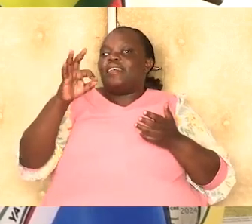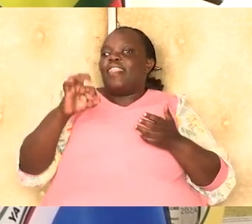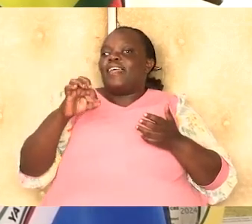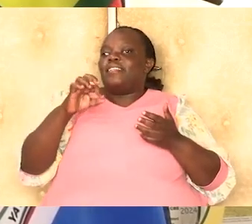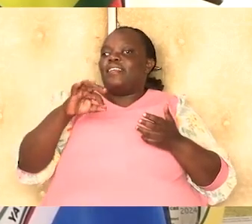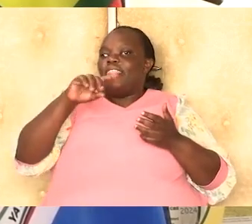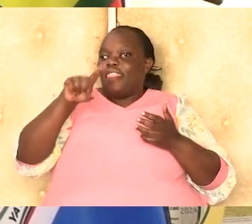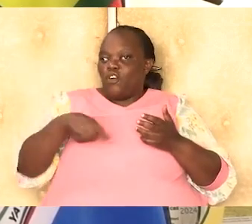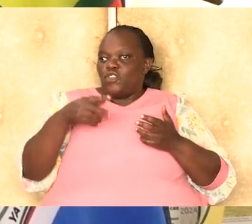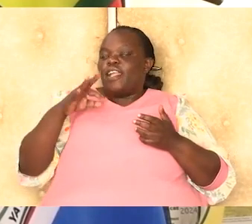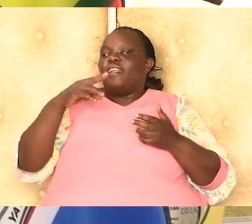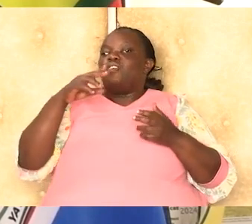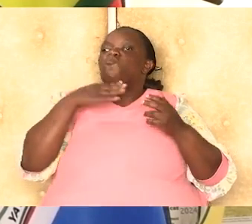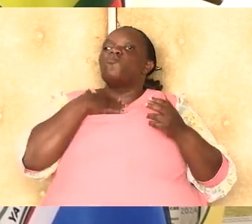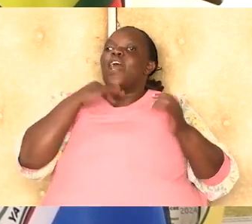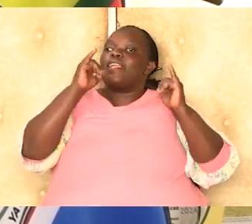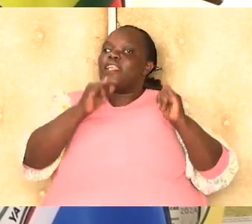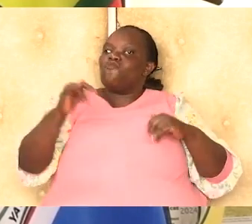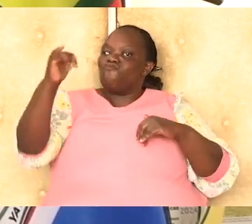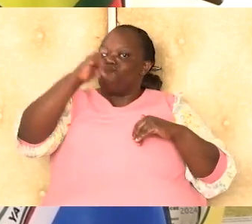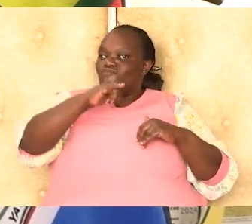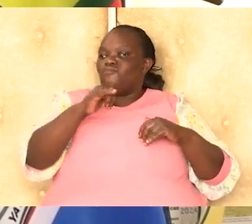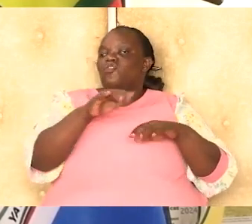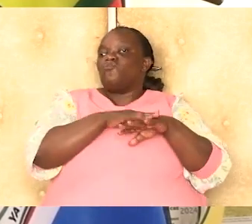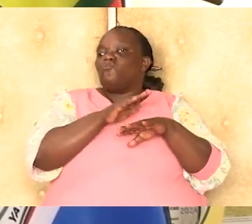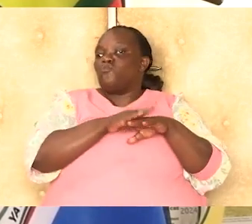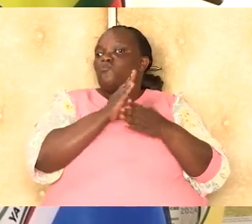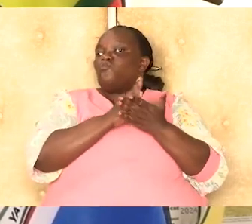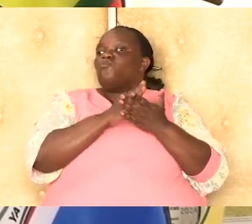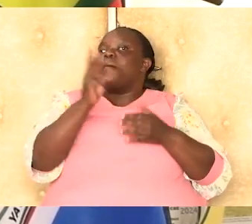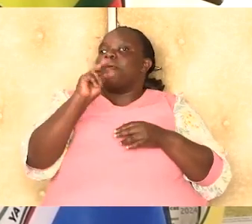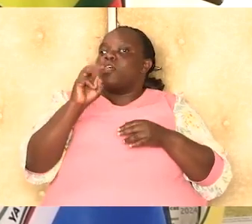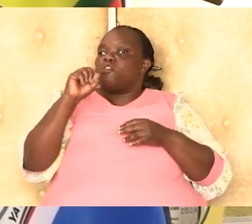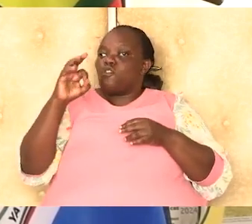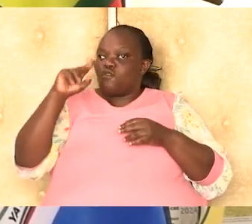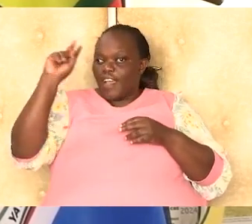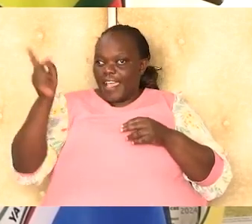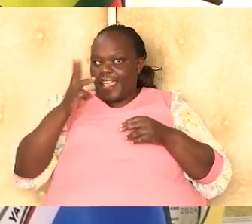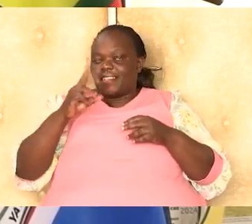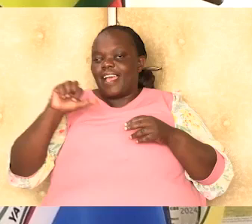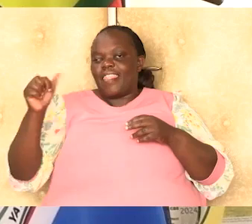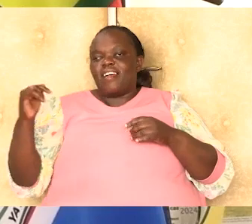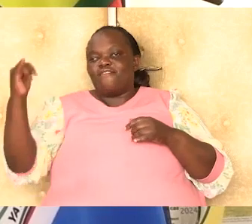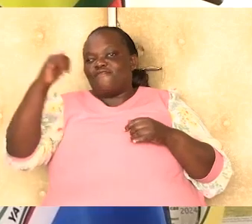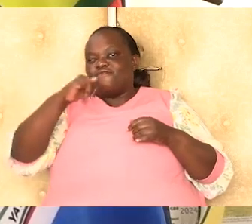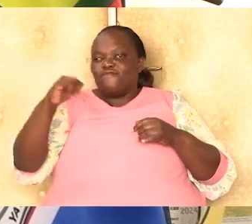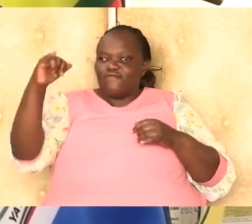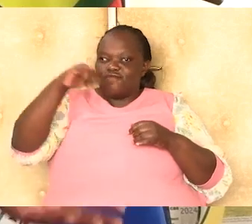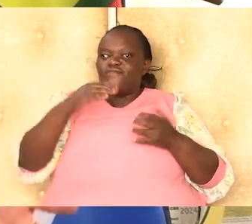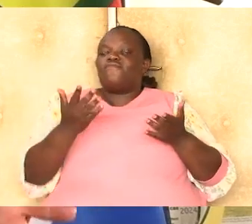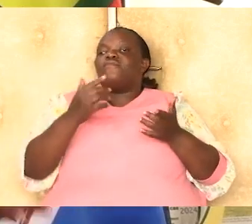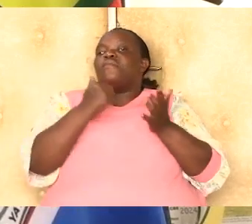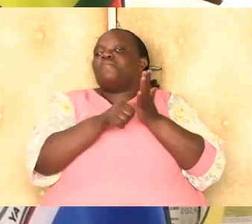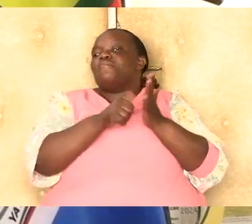na tunataka kuwa na airport mpia ndiweze kuwa inashaheni zaidi ya mamilioni ya wakenya mbawa na safiri na safiri wengine lakini pia kuna